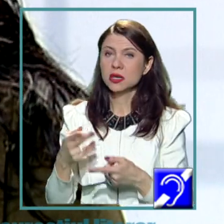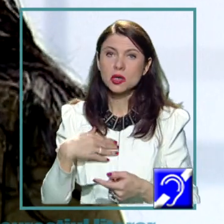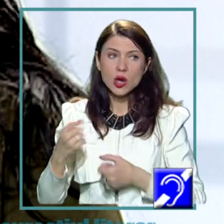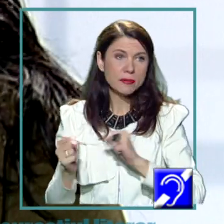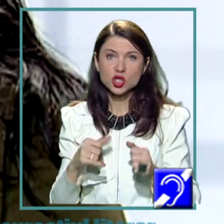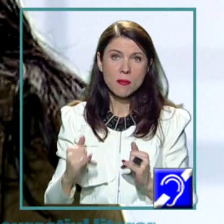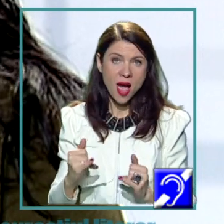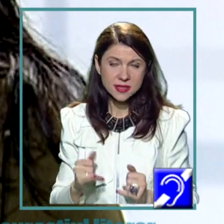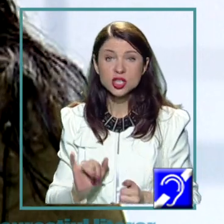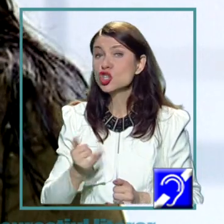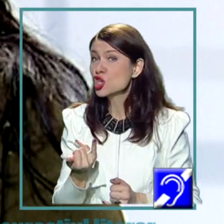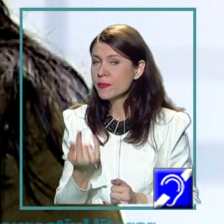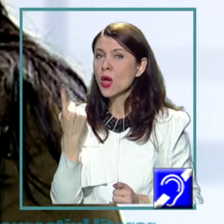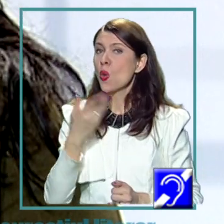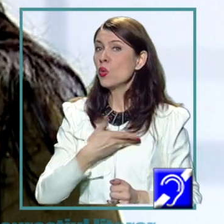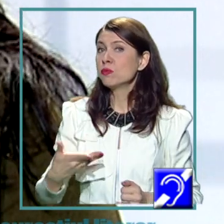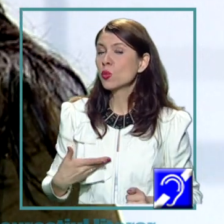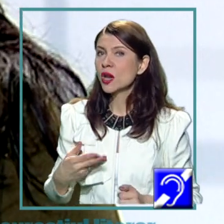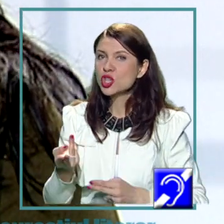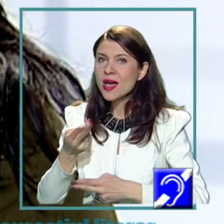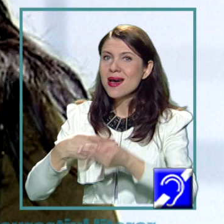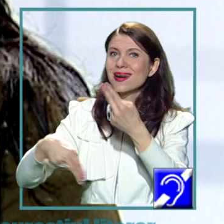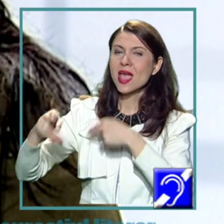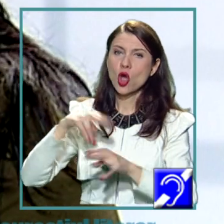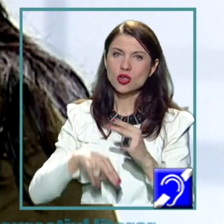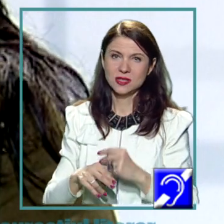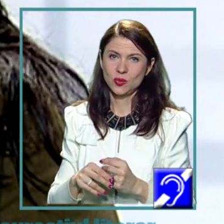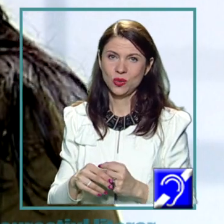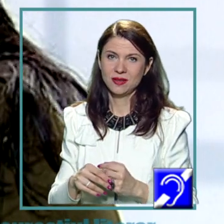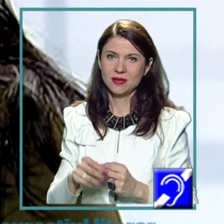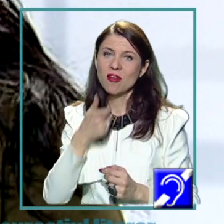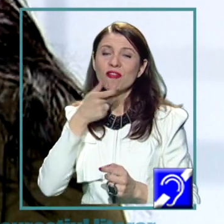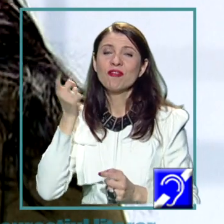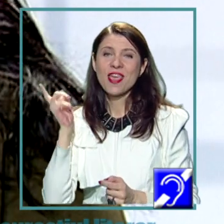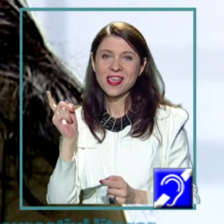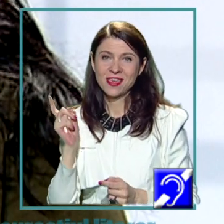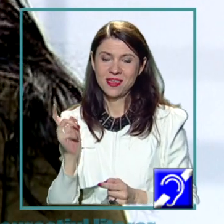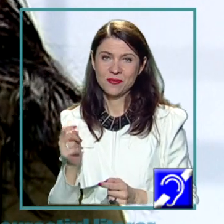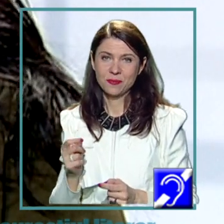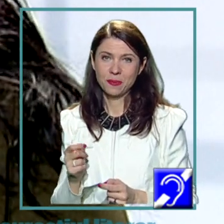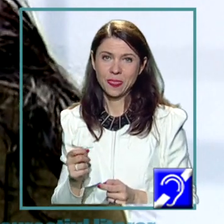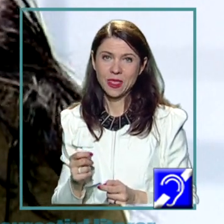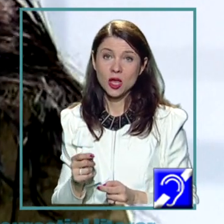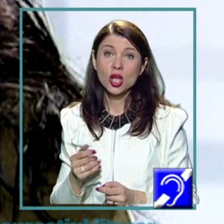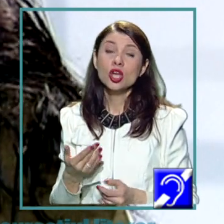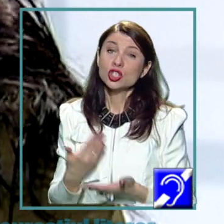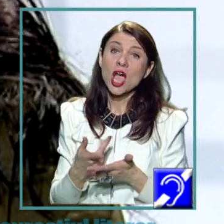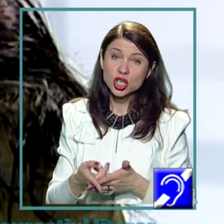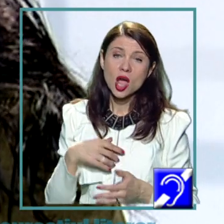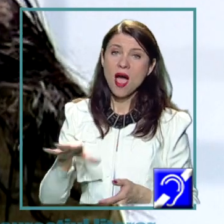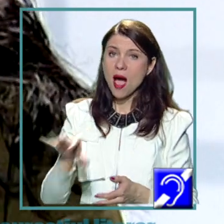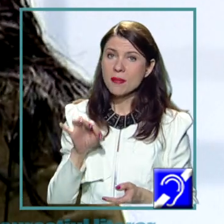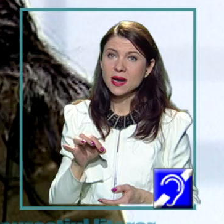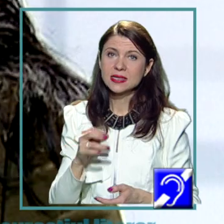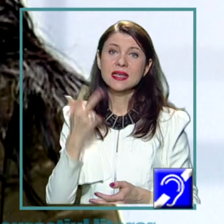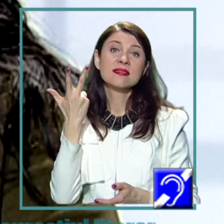toții astăzi, și un București reconstituit al trecutului. Și atunci am ales